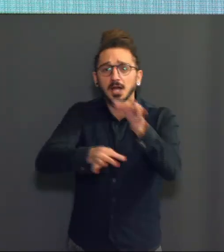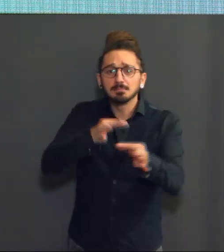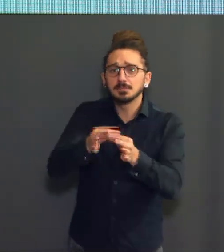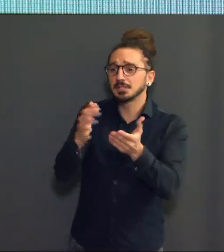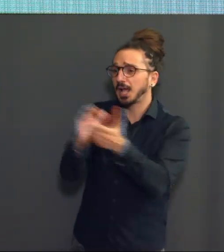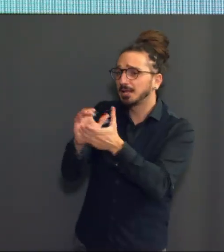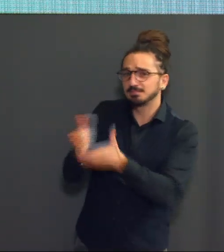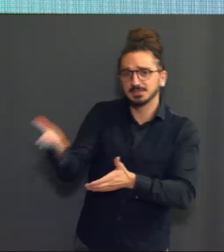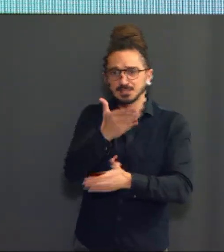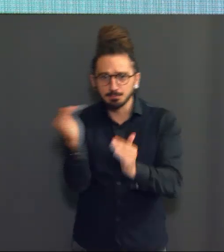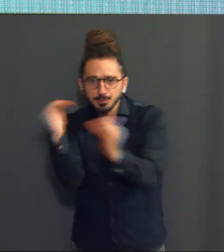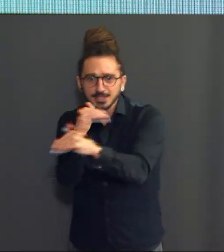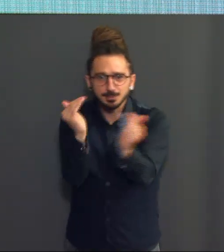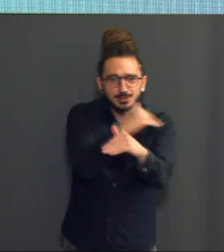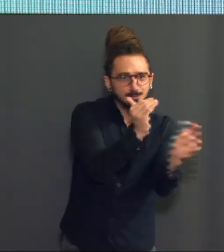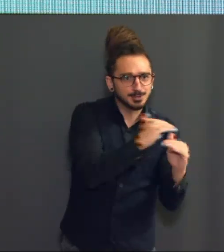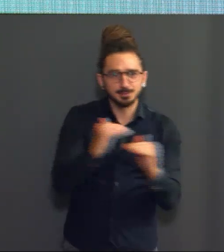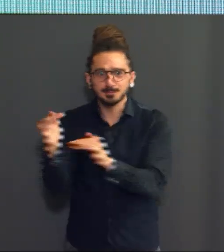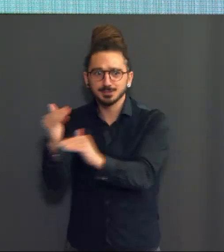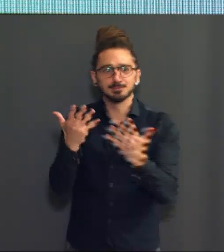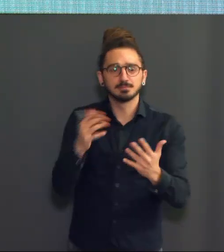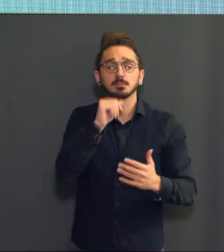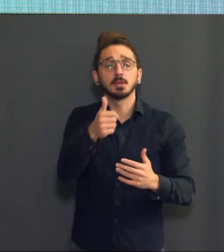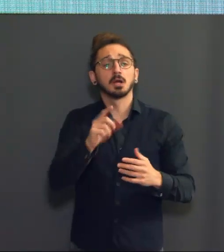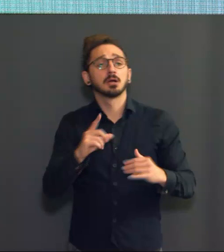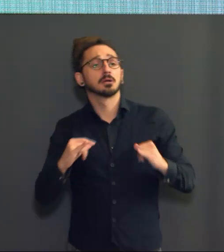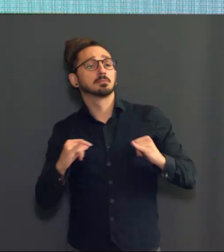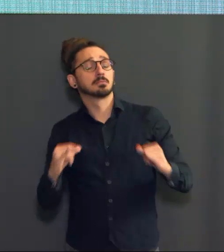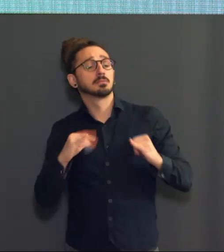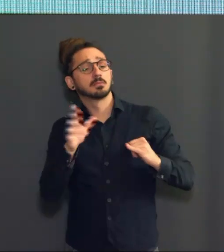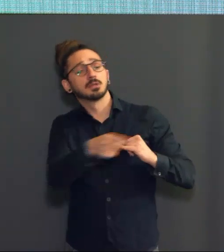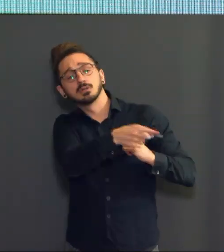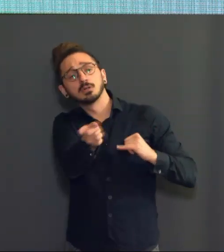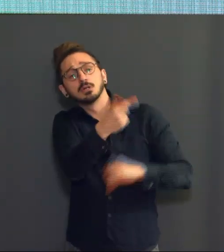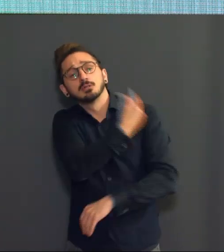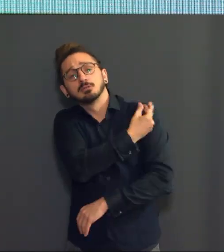agissons et nous n'attendons pas que des autres le fassent pour nous.